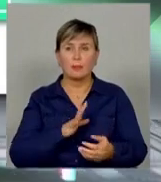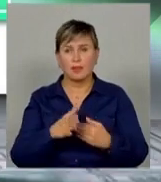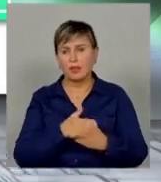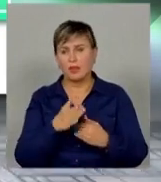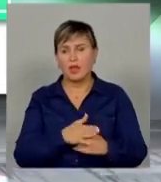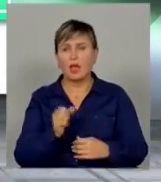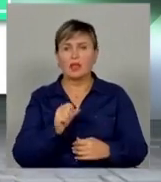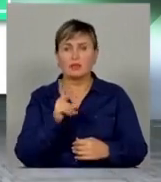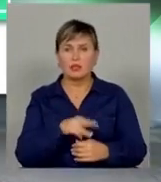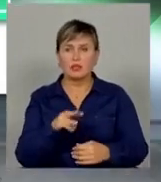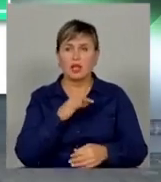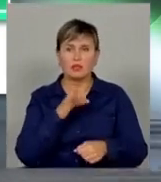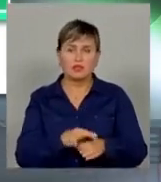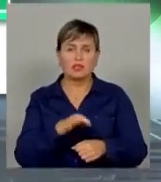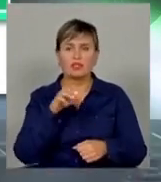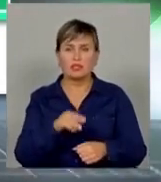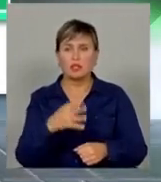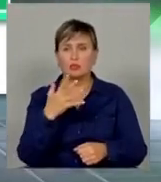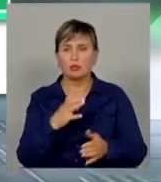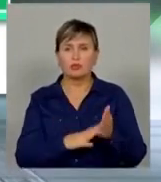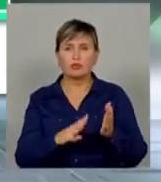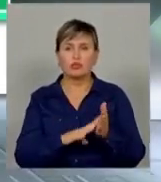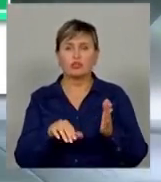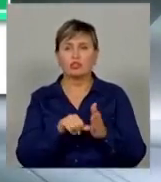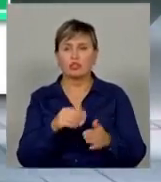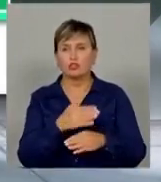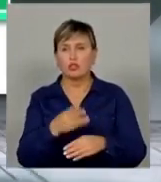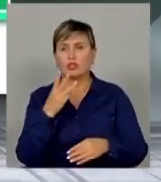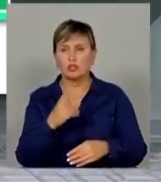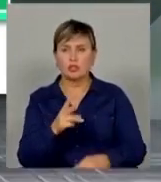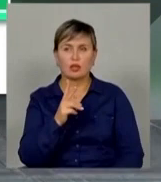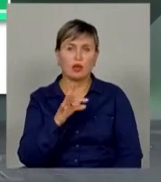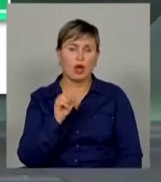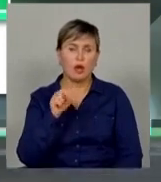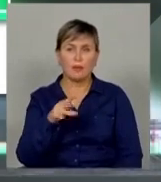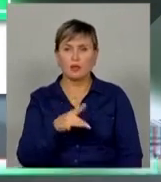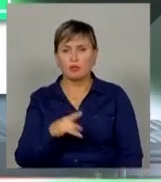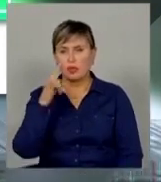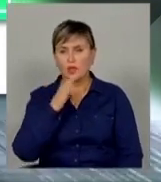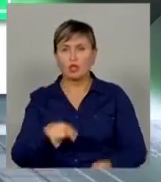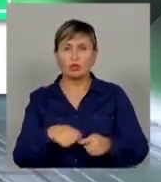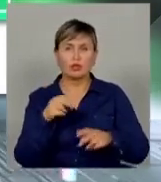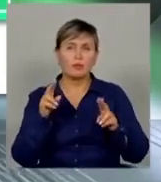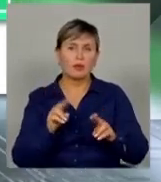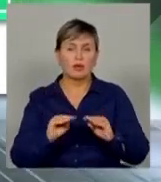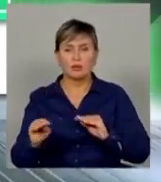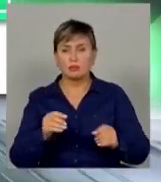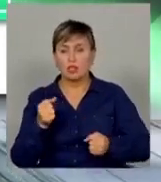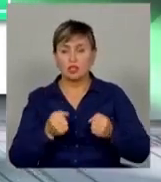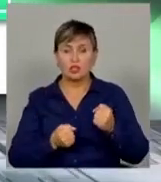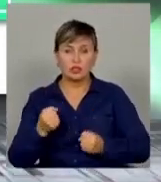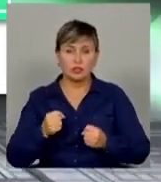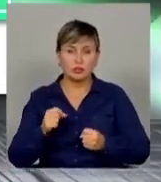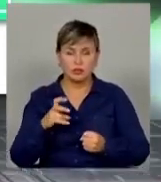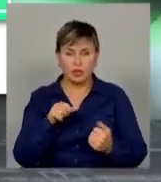к административной ответственности по статье 596 части 3 КоАП Республики Казахстан «Нарушение правил размещения транспортного средства